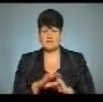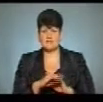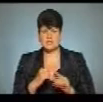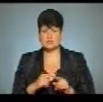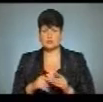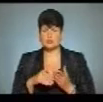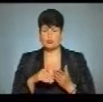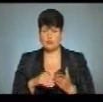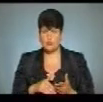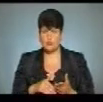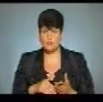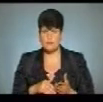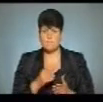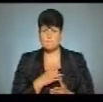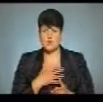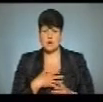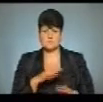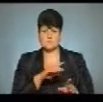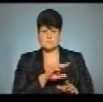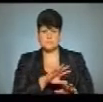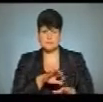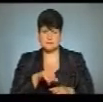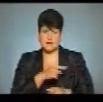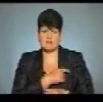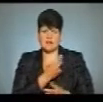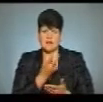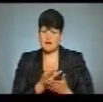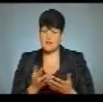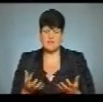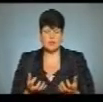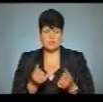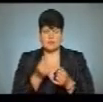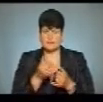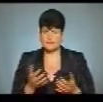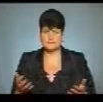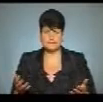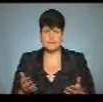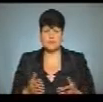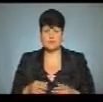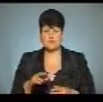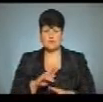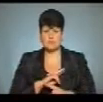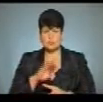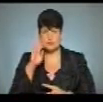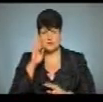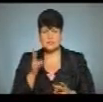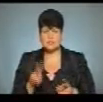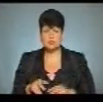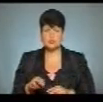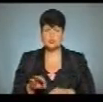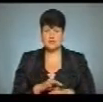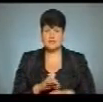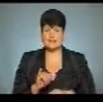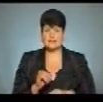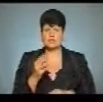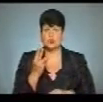допомогу. Пораненого госпіталізували до лікарні, врятувати його не вдалося. У загиблого чоловіка залишилася дружина та троє